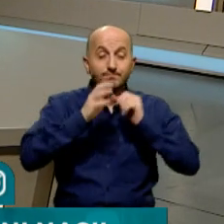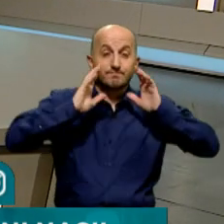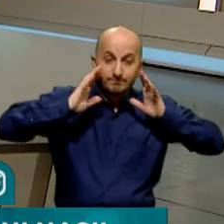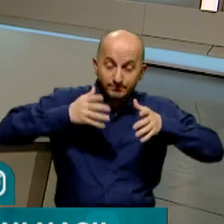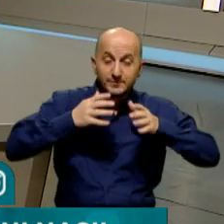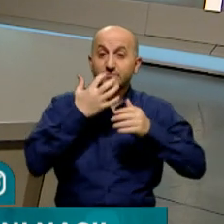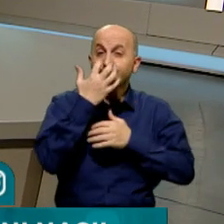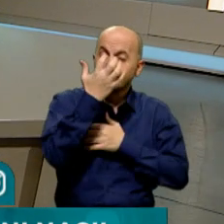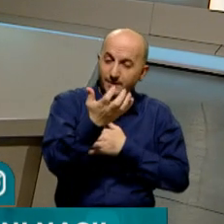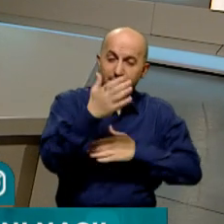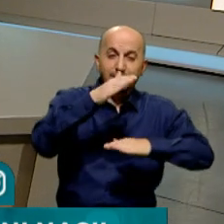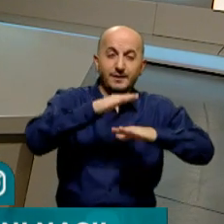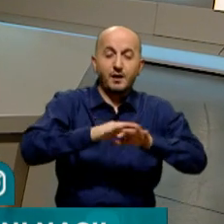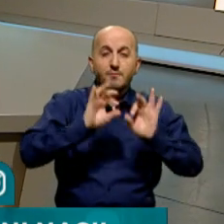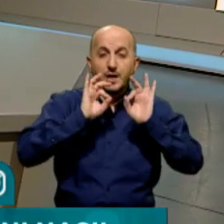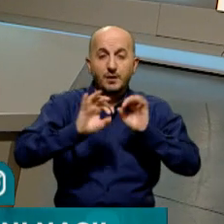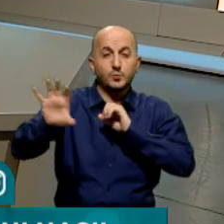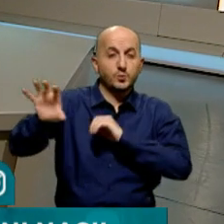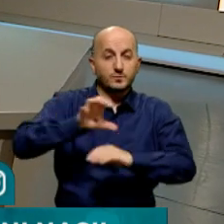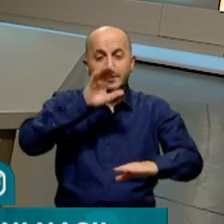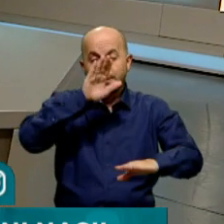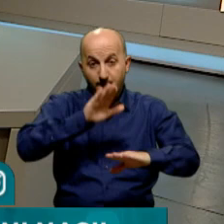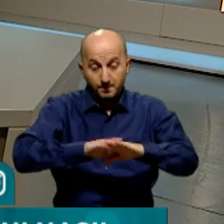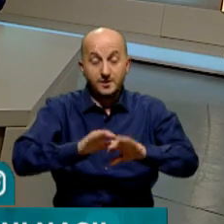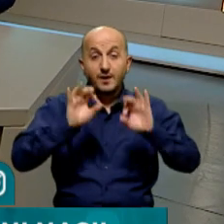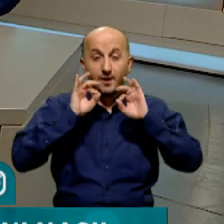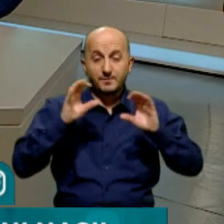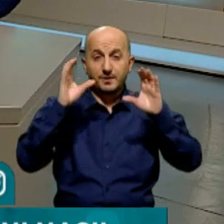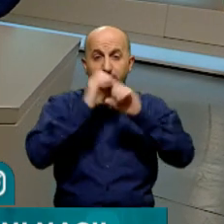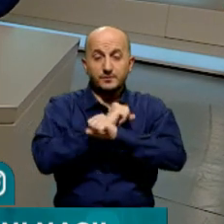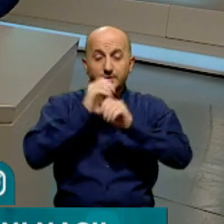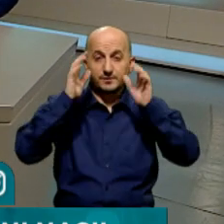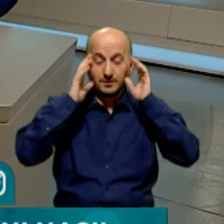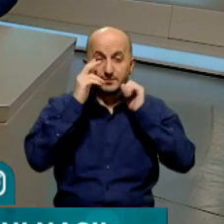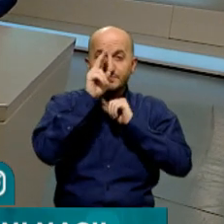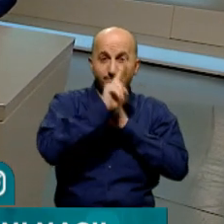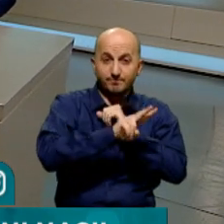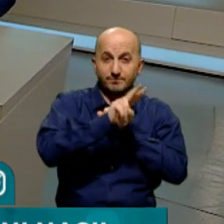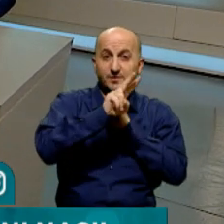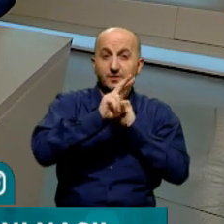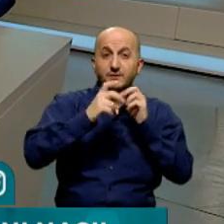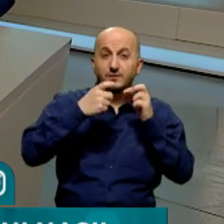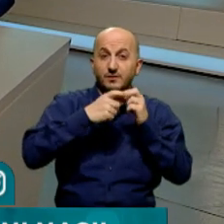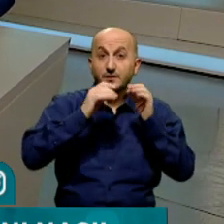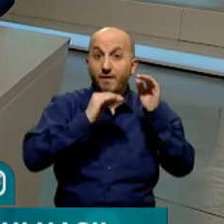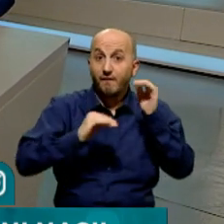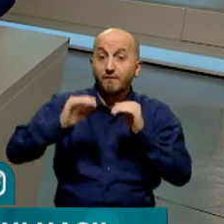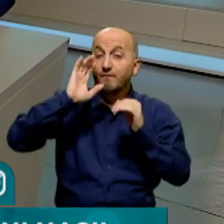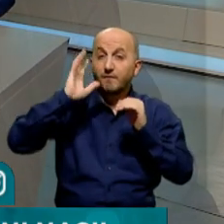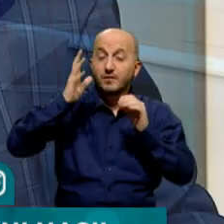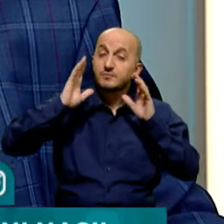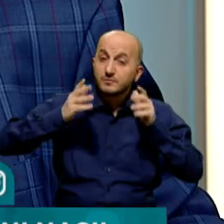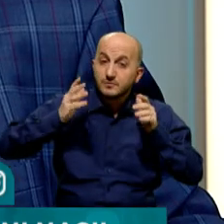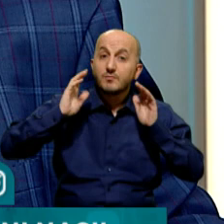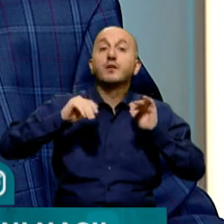tavsiye ederim. Böylece hem sünneti yerine getirir hem de gece namazı ikişerden fazla kılınır mı kılınmaz mı